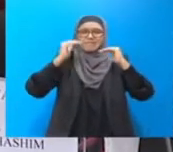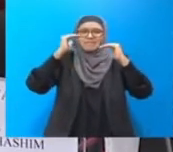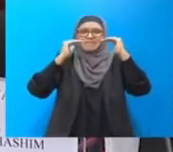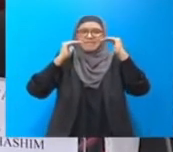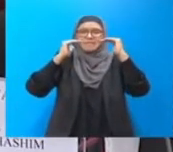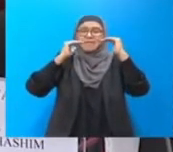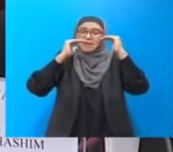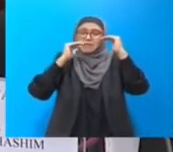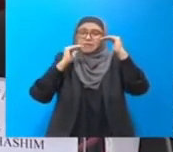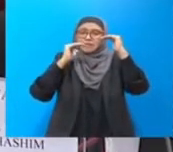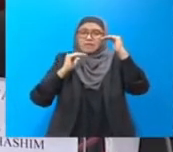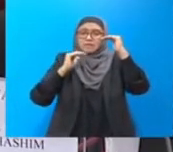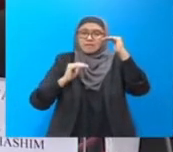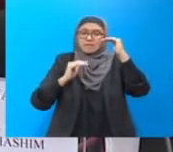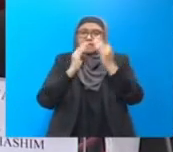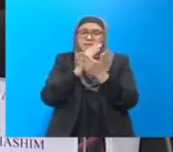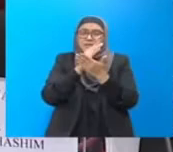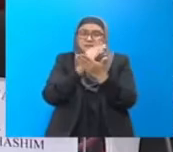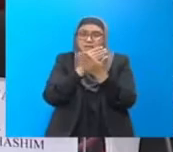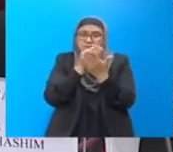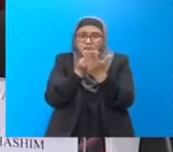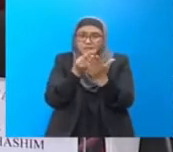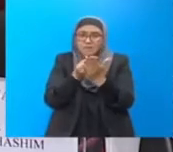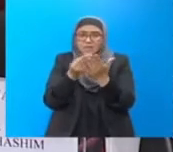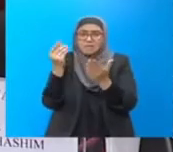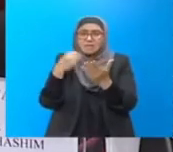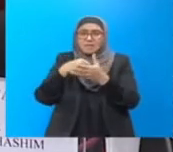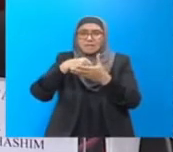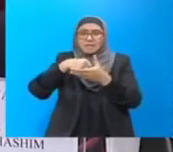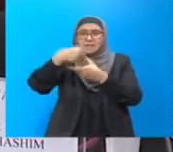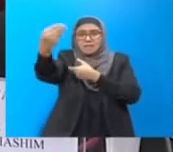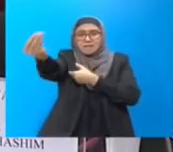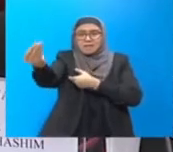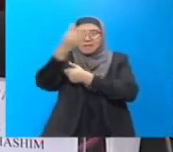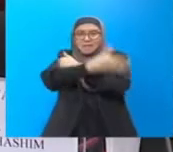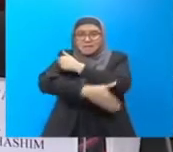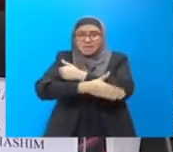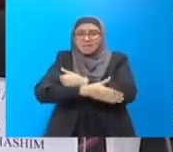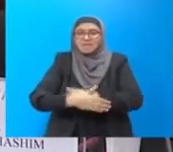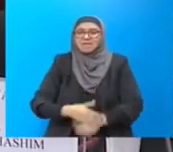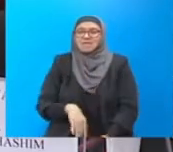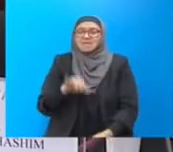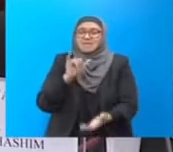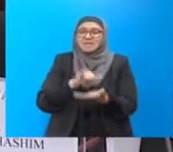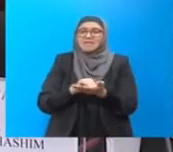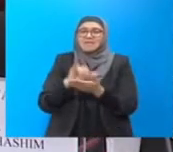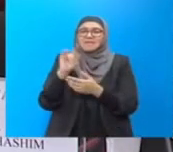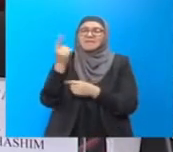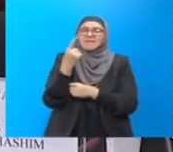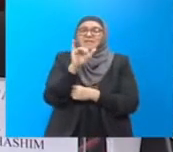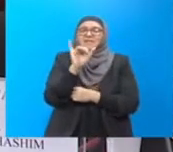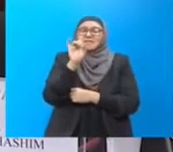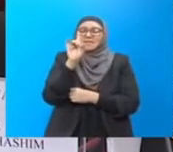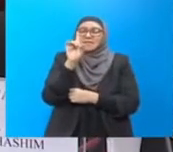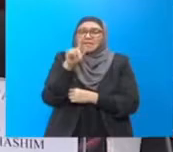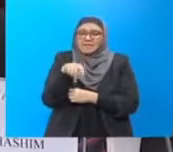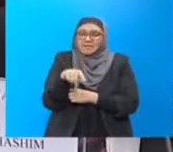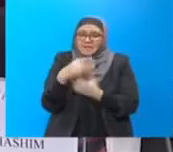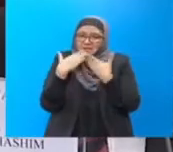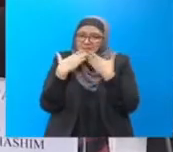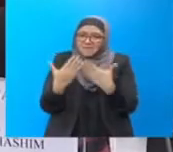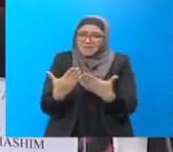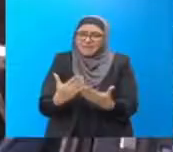mengurangkan kadar keuangan duit kita ini keluar negara ya itulah saja tensi Spike terima kasih